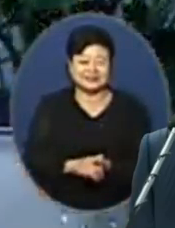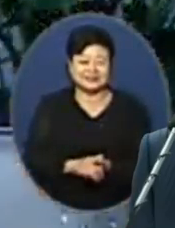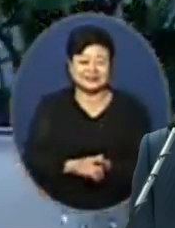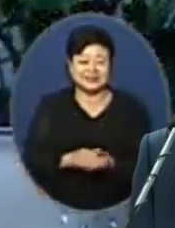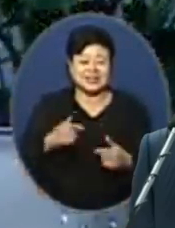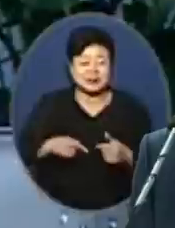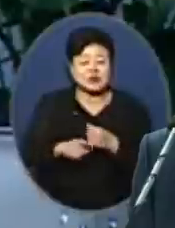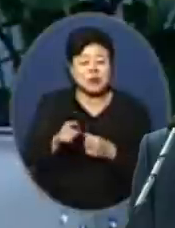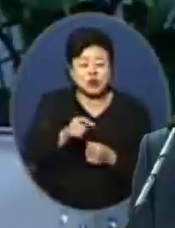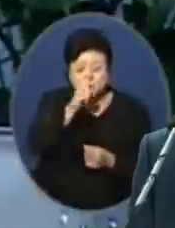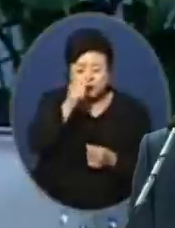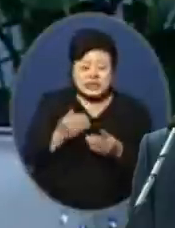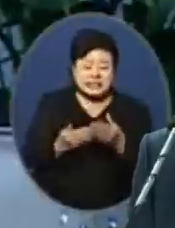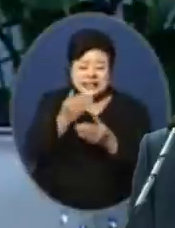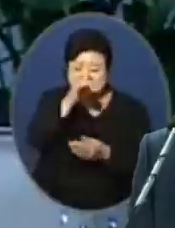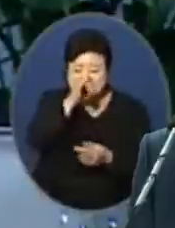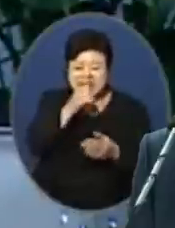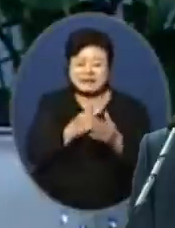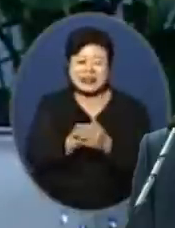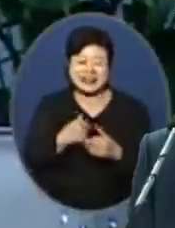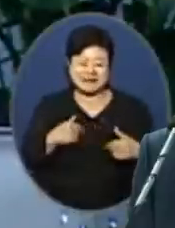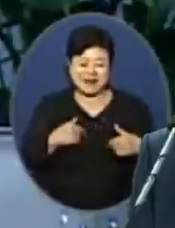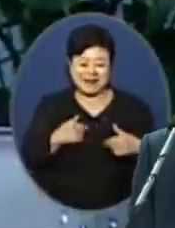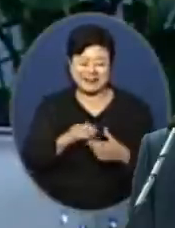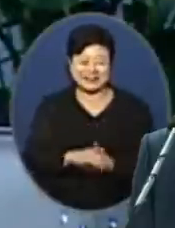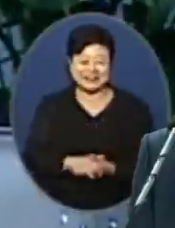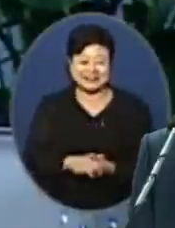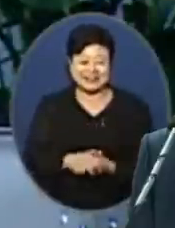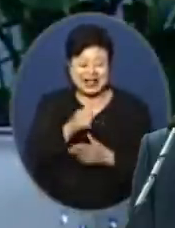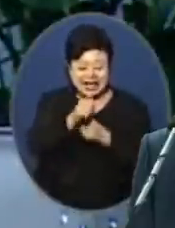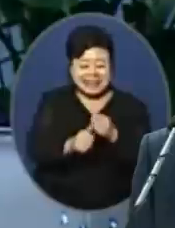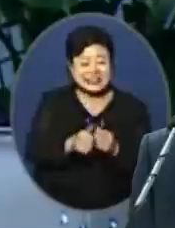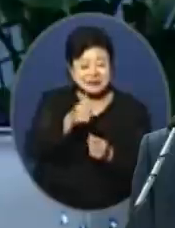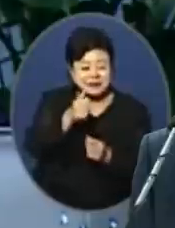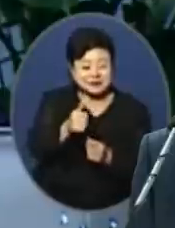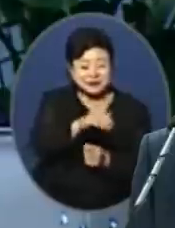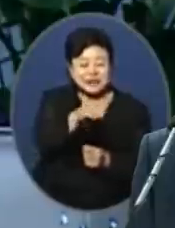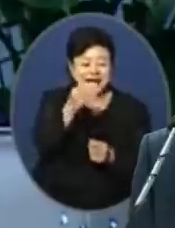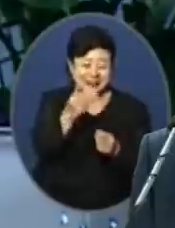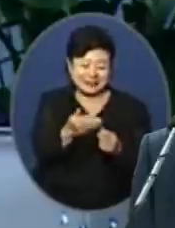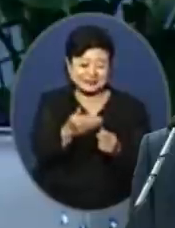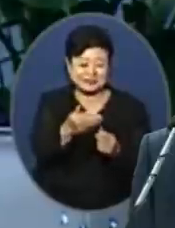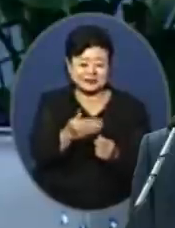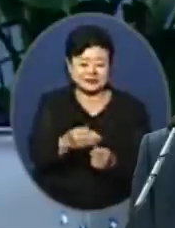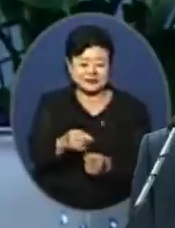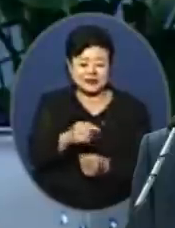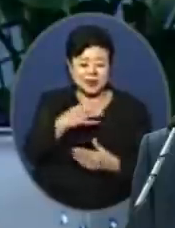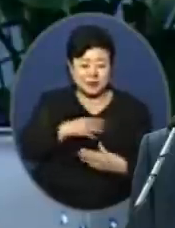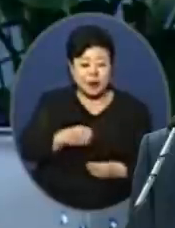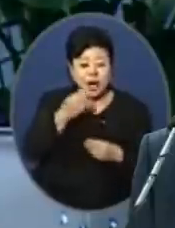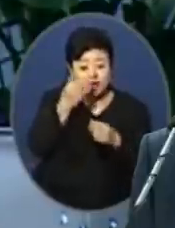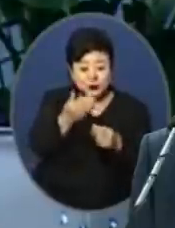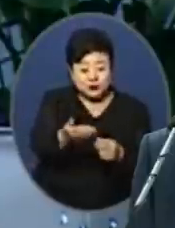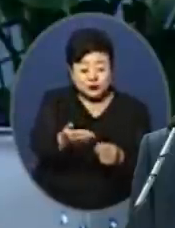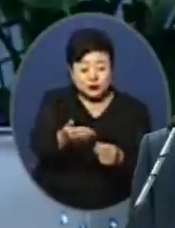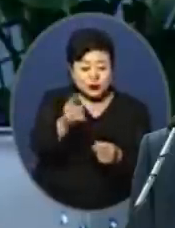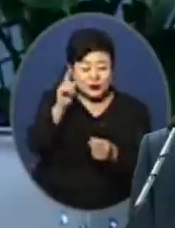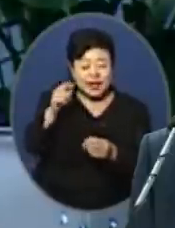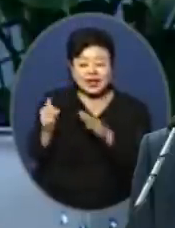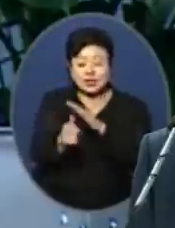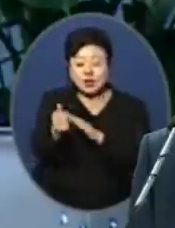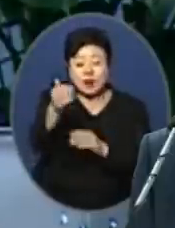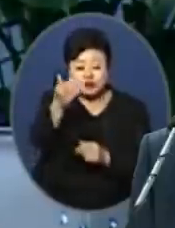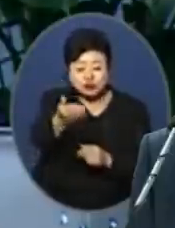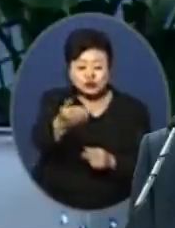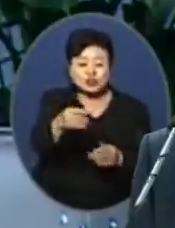왜 기뻐합니까? 좋은 일이 있으니까 기뻐하지요. 하나님이 우리에게 평강을 주시고 내일의